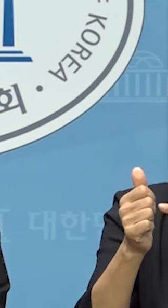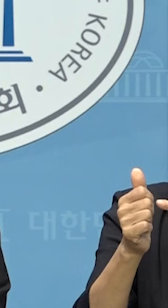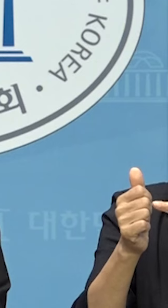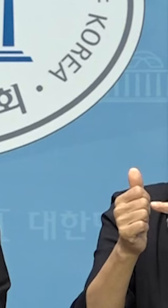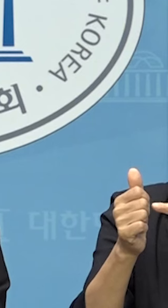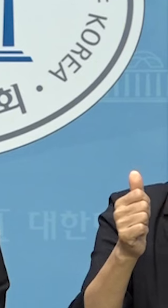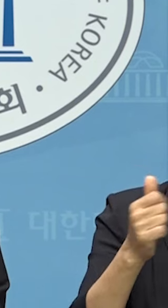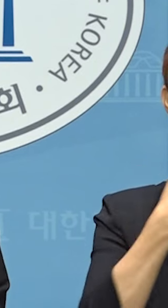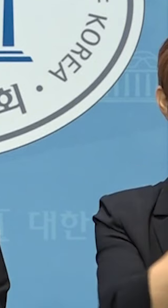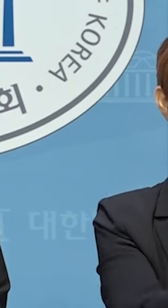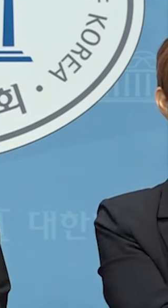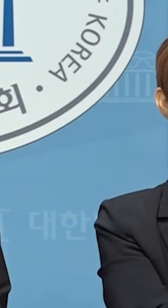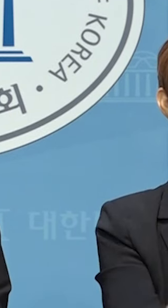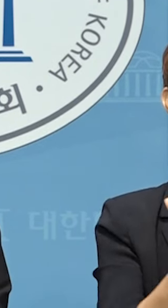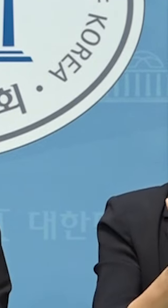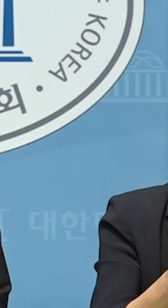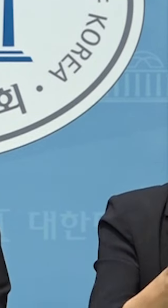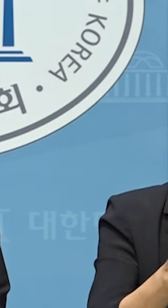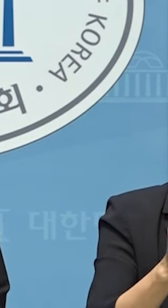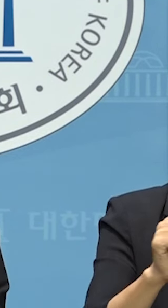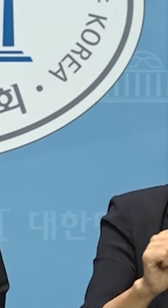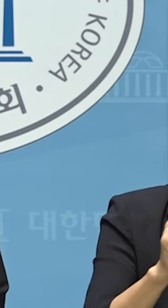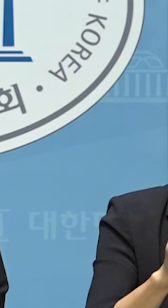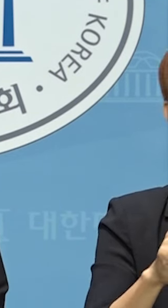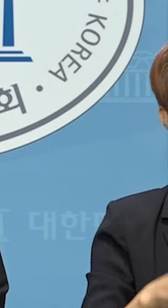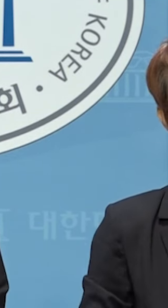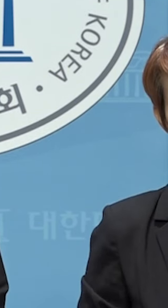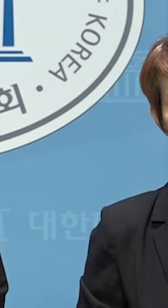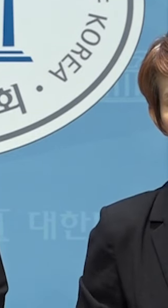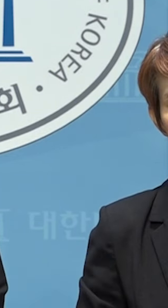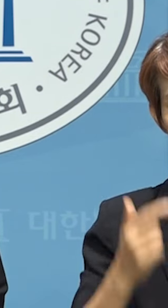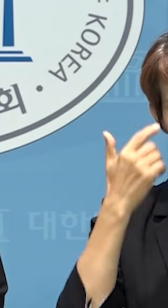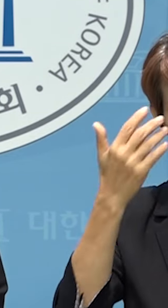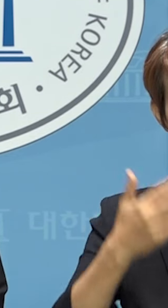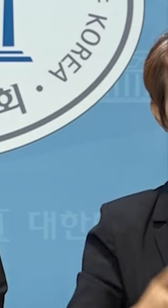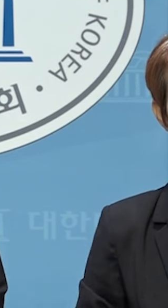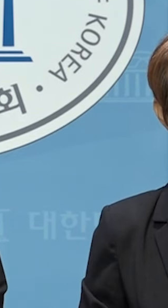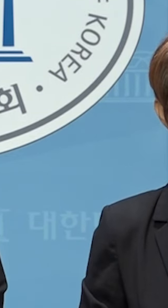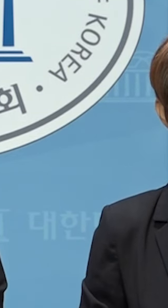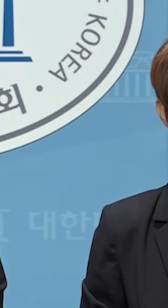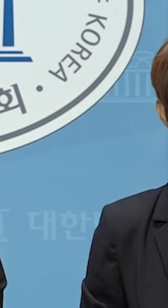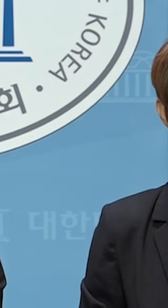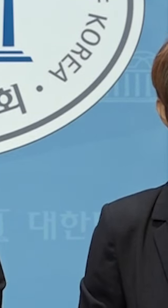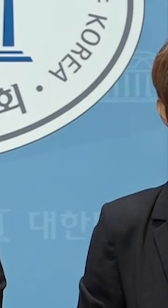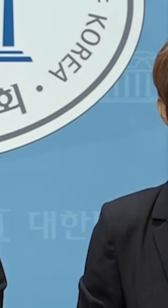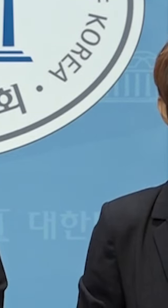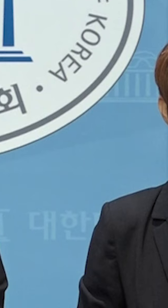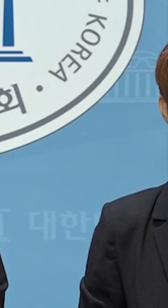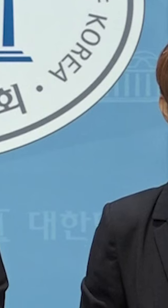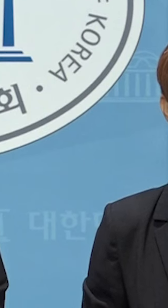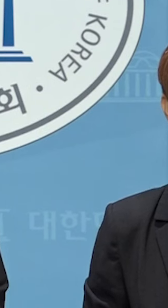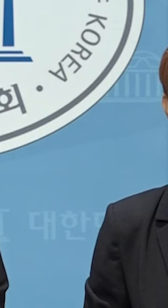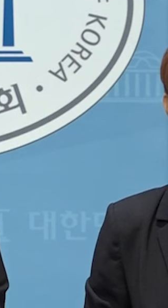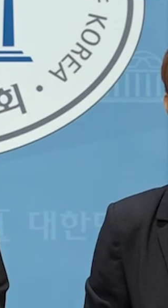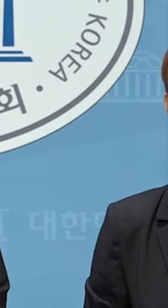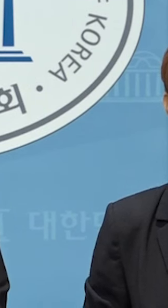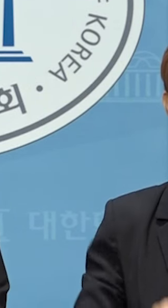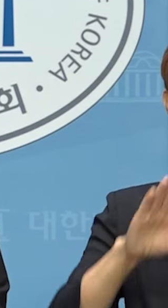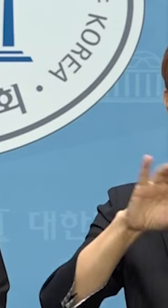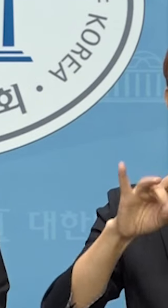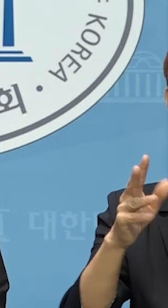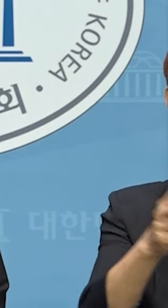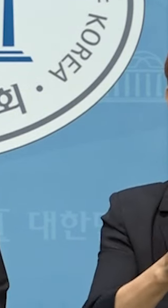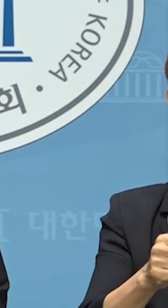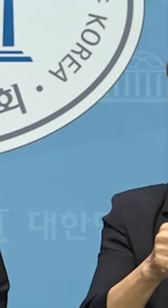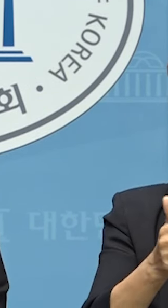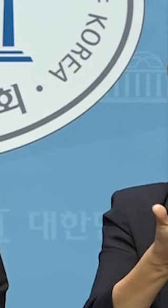민주당의 협박 기술로 남용하고 있음을 보여주고 있습니다 지금 이토록 방통이